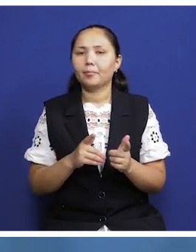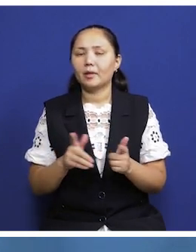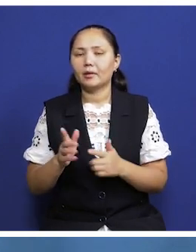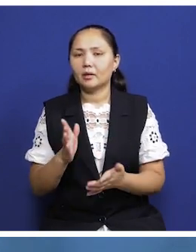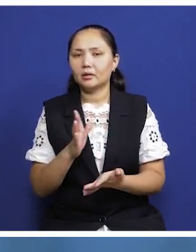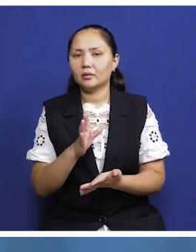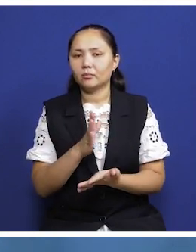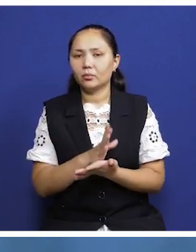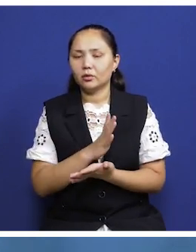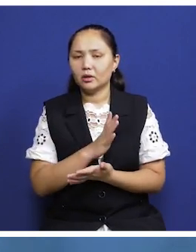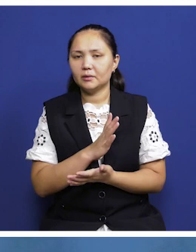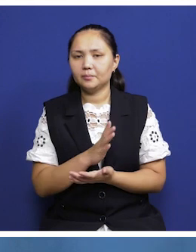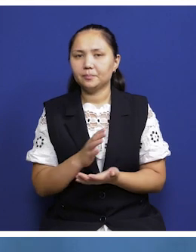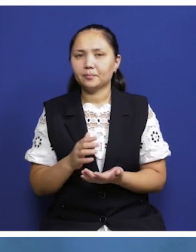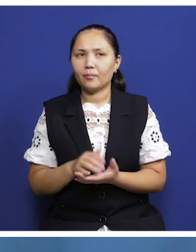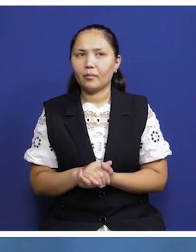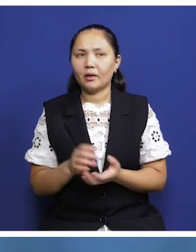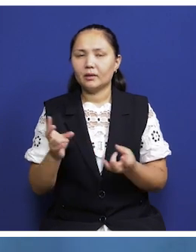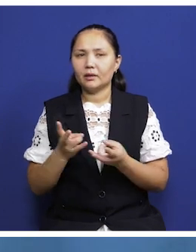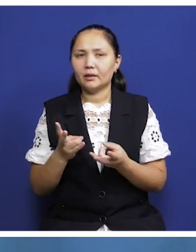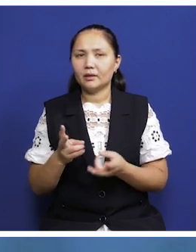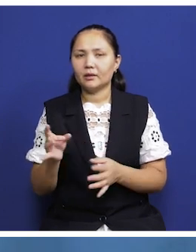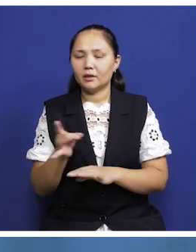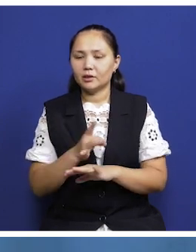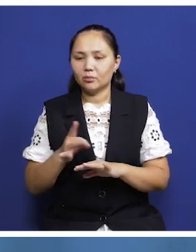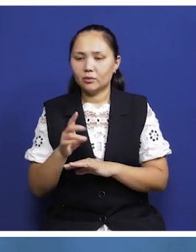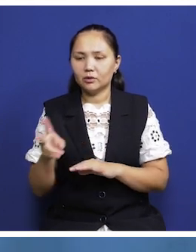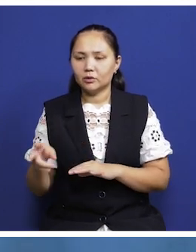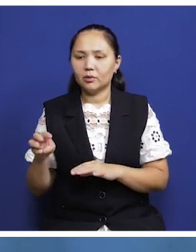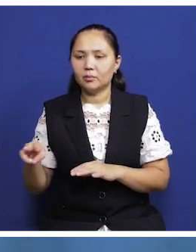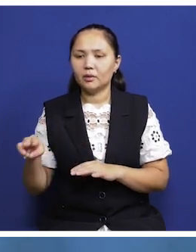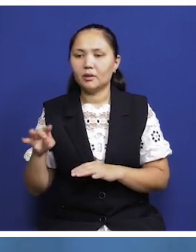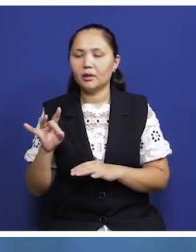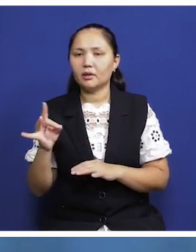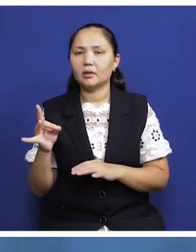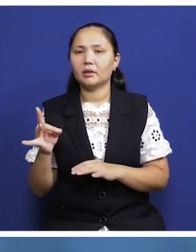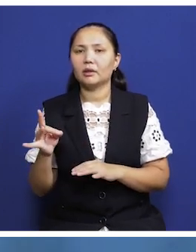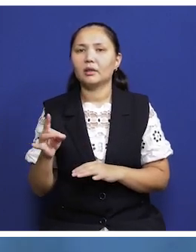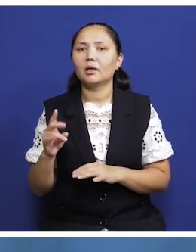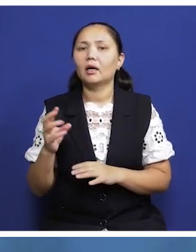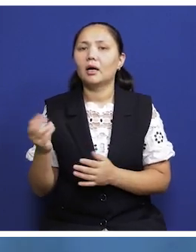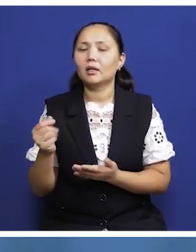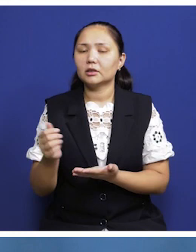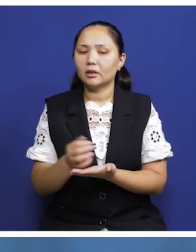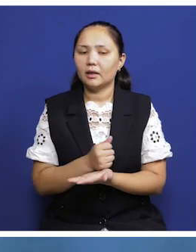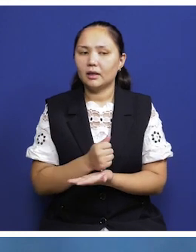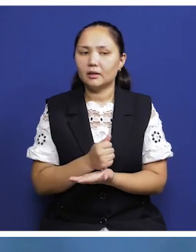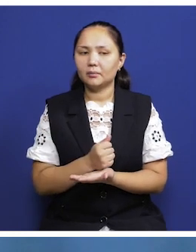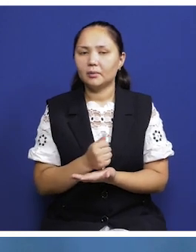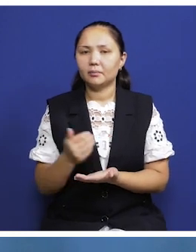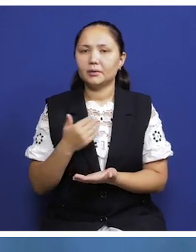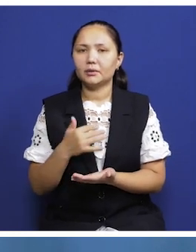деген сол бойынша тиісті республикадан 20 миллиард теңгеге жуық қаржы бөлініп, соны